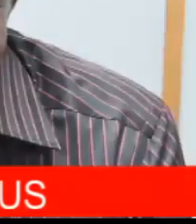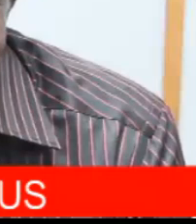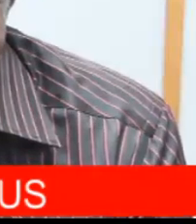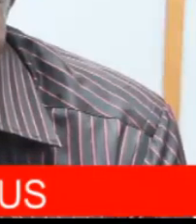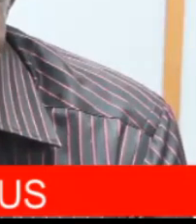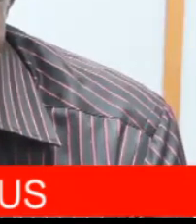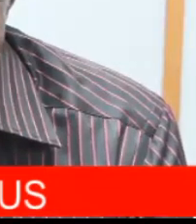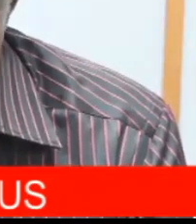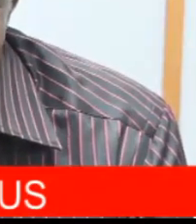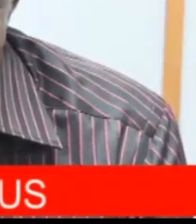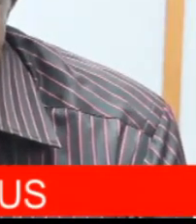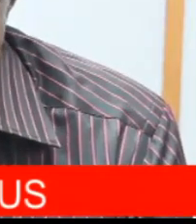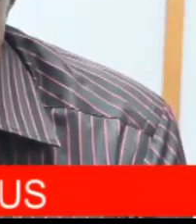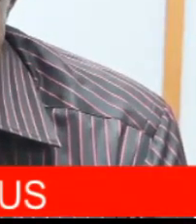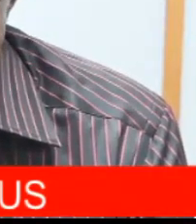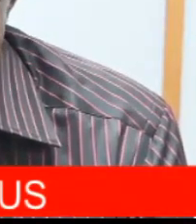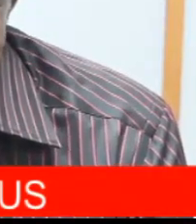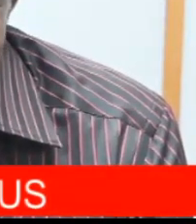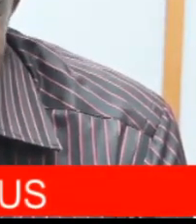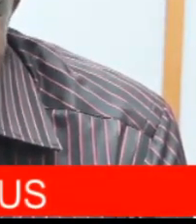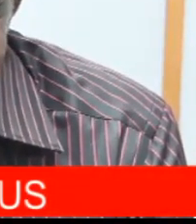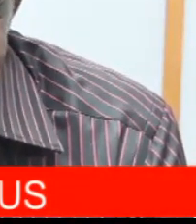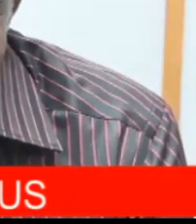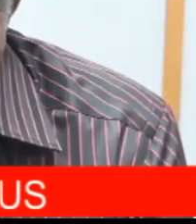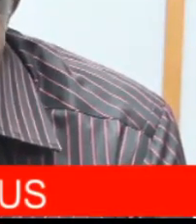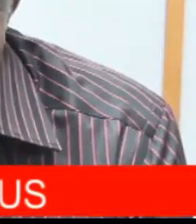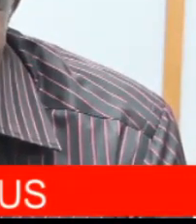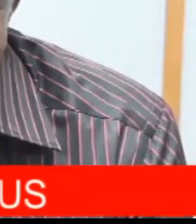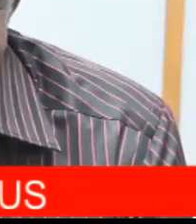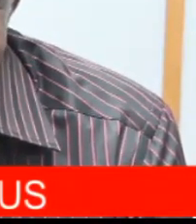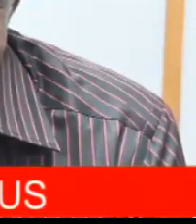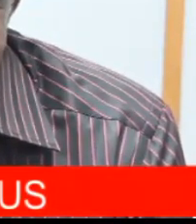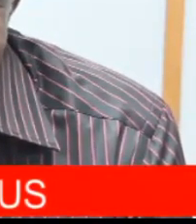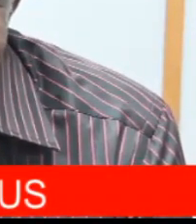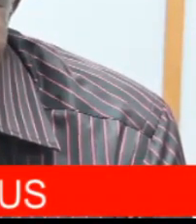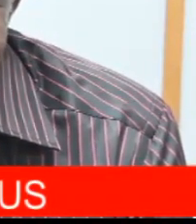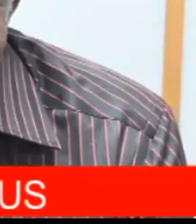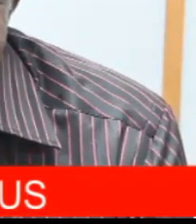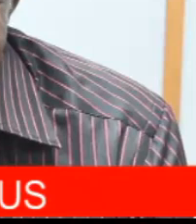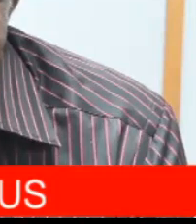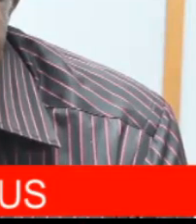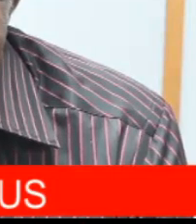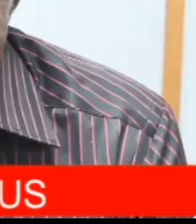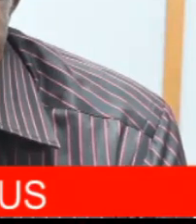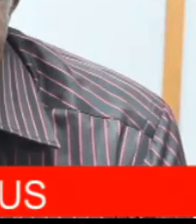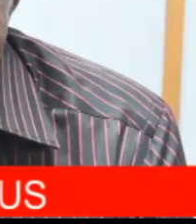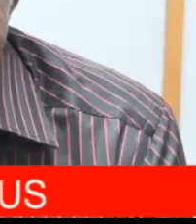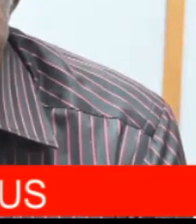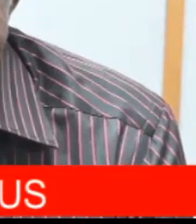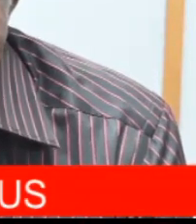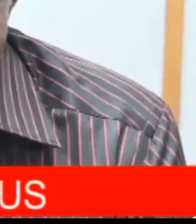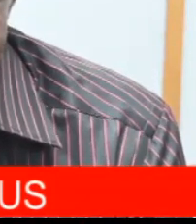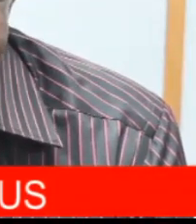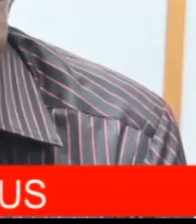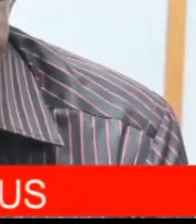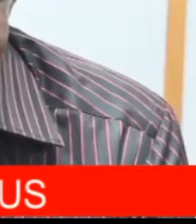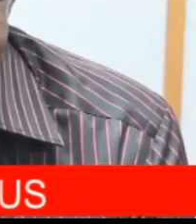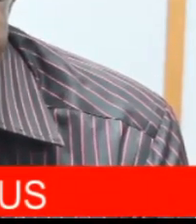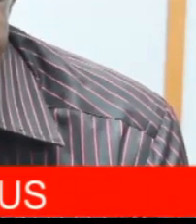s'abonner. Pardon. O s'abonner na ya Lolo Chouami TV. Et o salanga